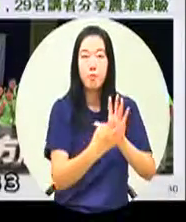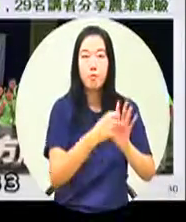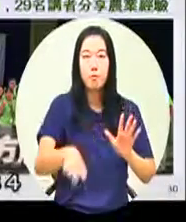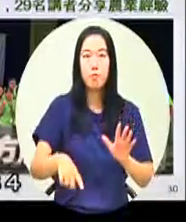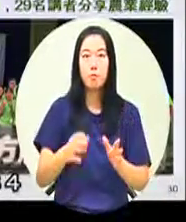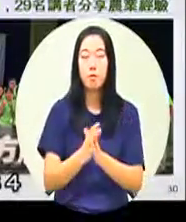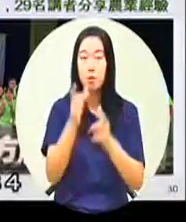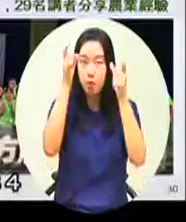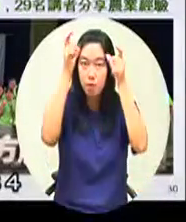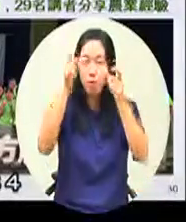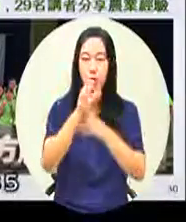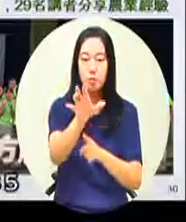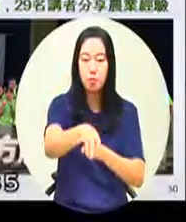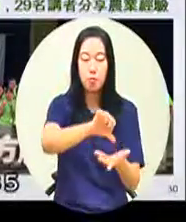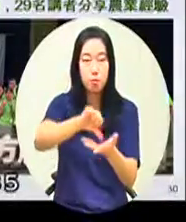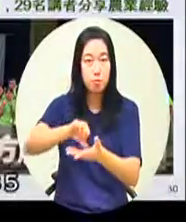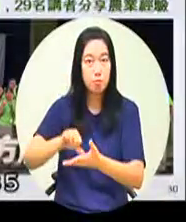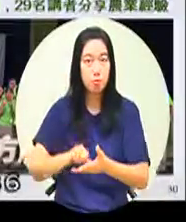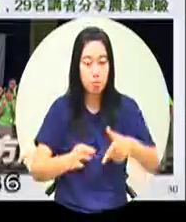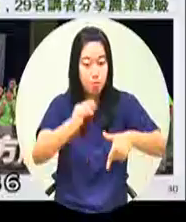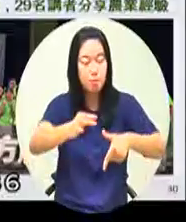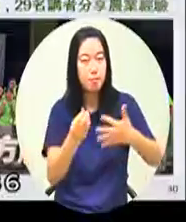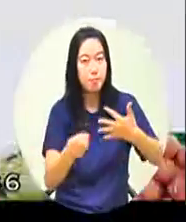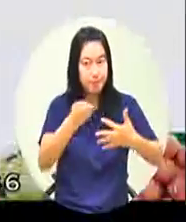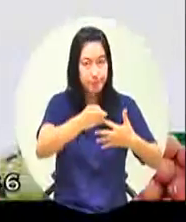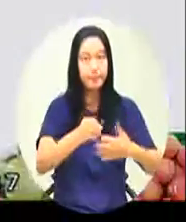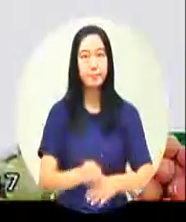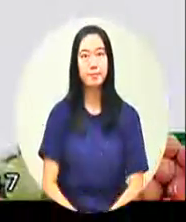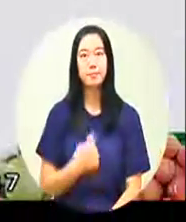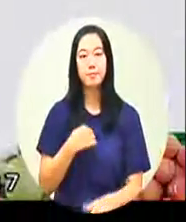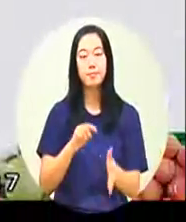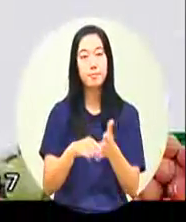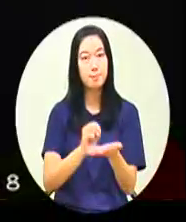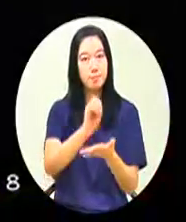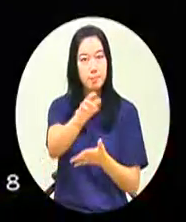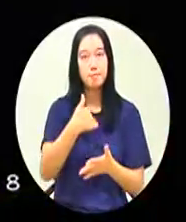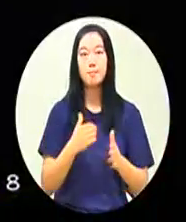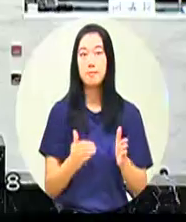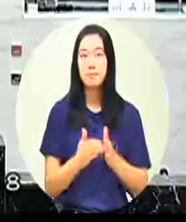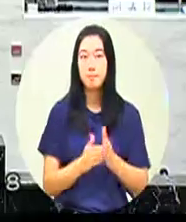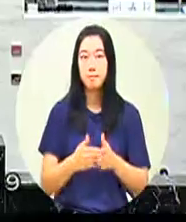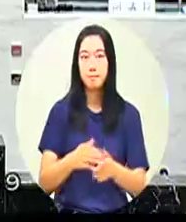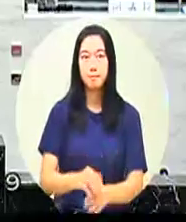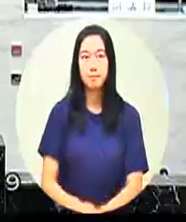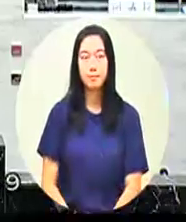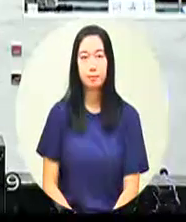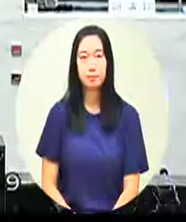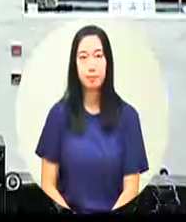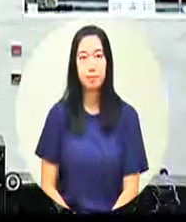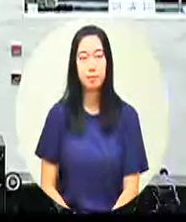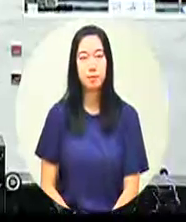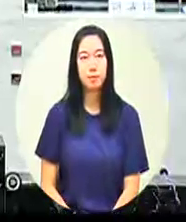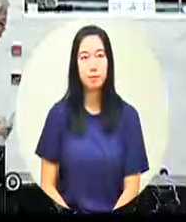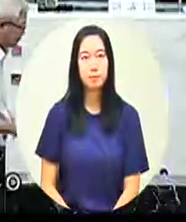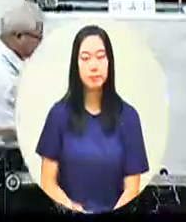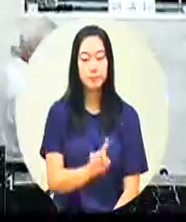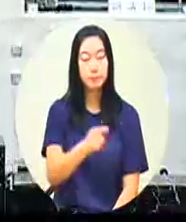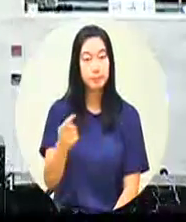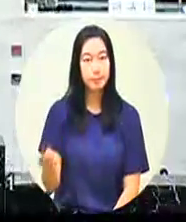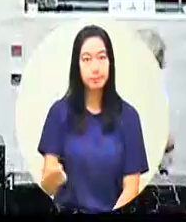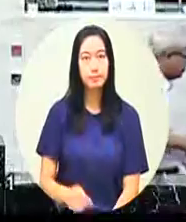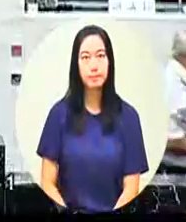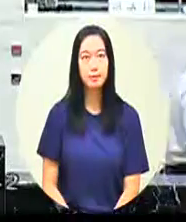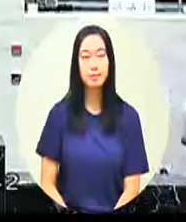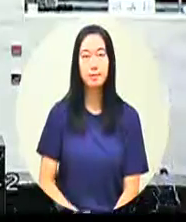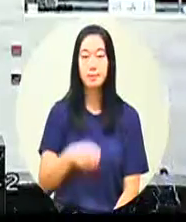的价值。以上是农业局简报，敬请指教，谢谢。 好，谢谢哈。接着下来